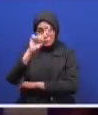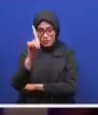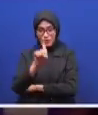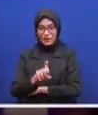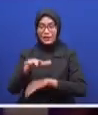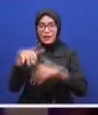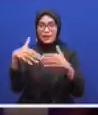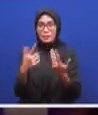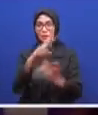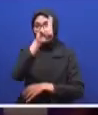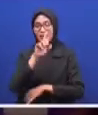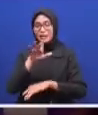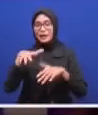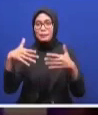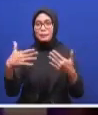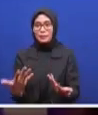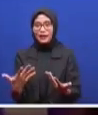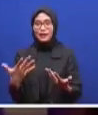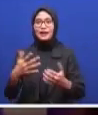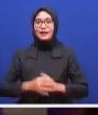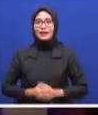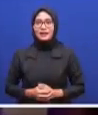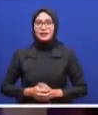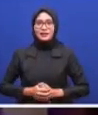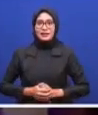Pertanyaannya. Pertanyaannya adalah